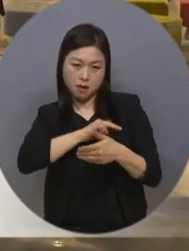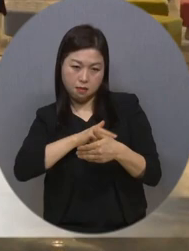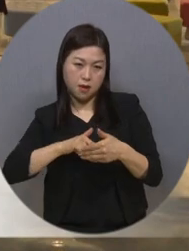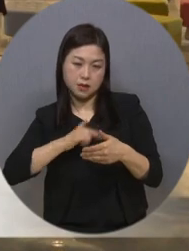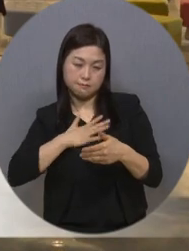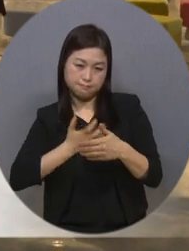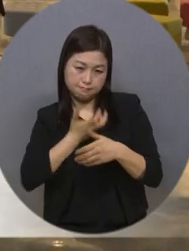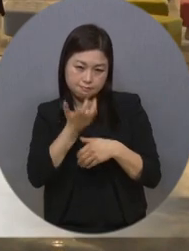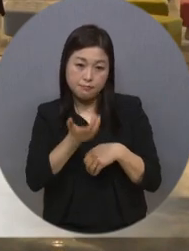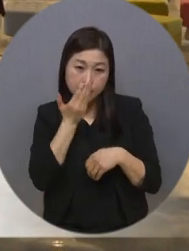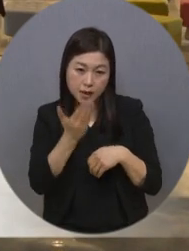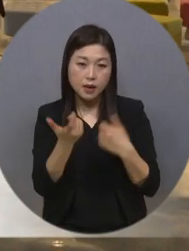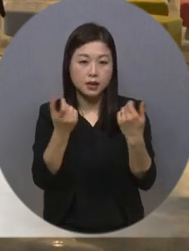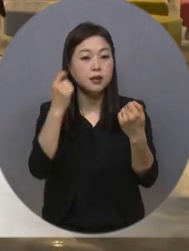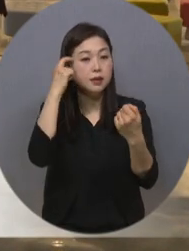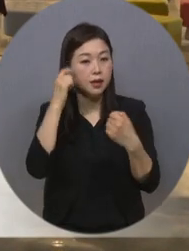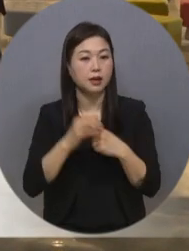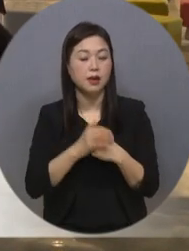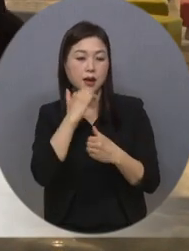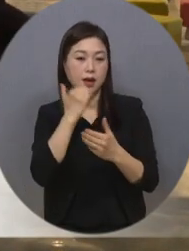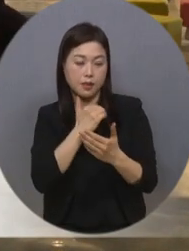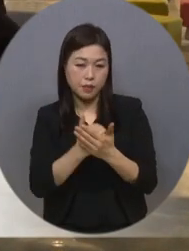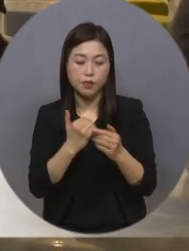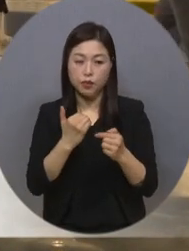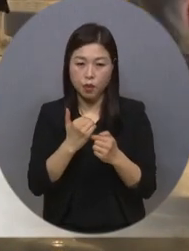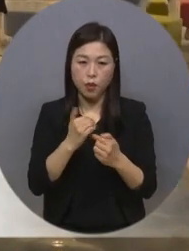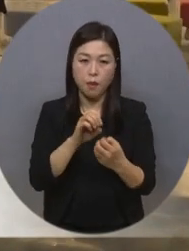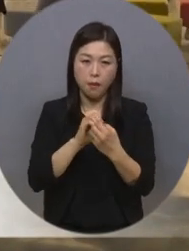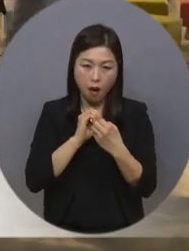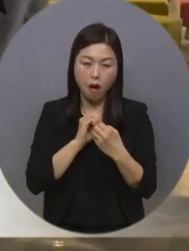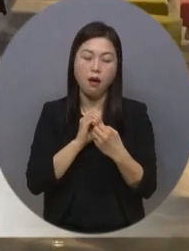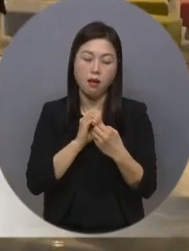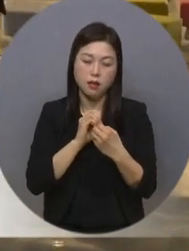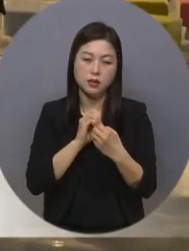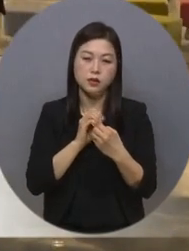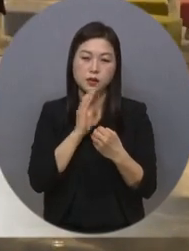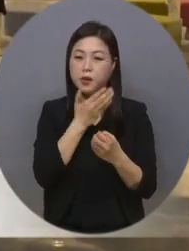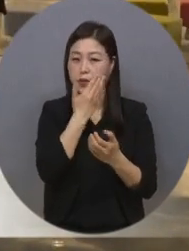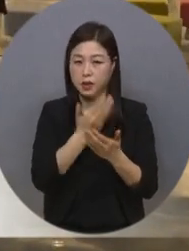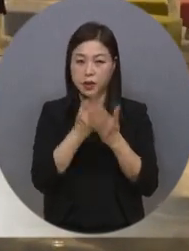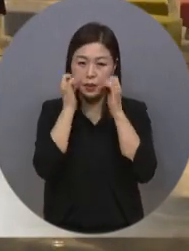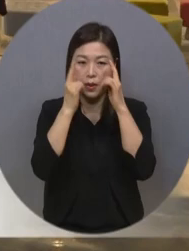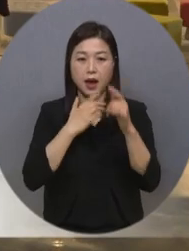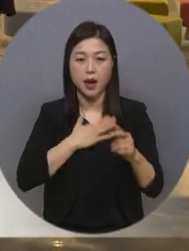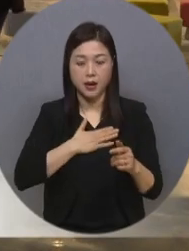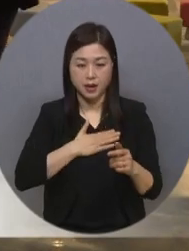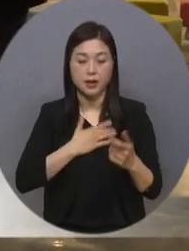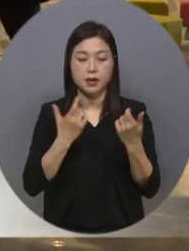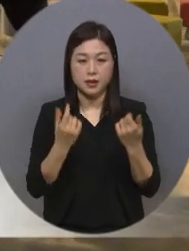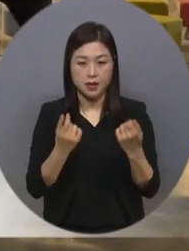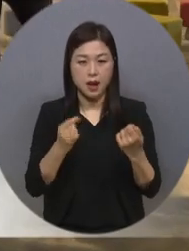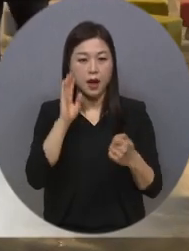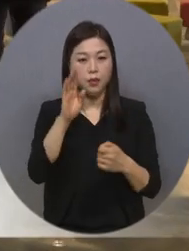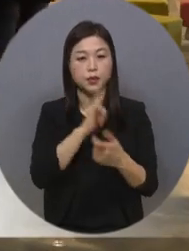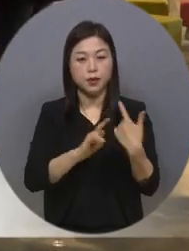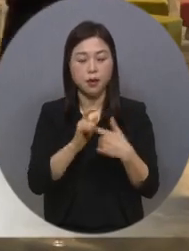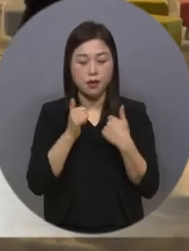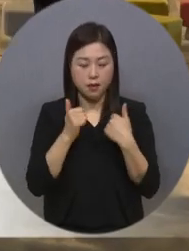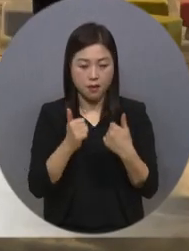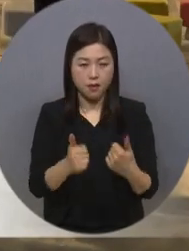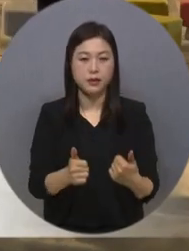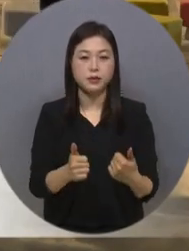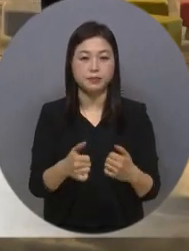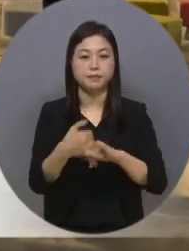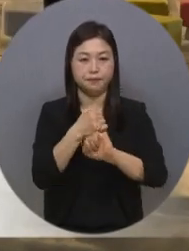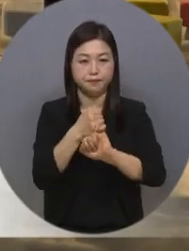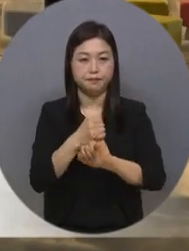이 감동은 아무나 줄 수 있는 것이 아니라는 것을 분명히 알았기 때문에 앞으로 더